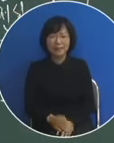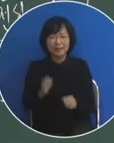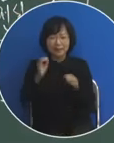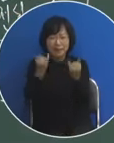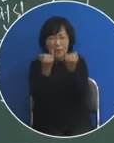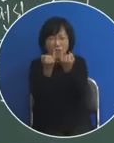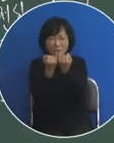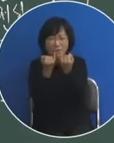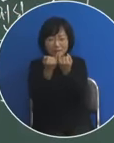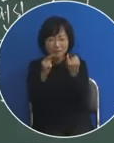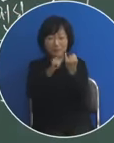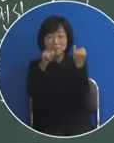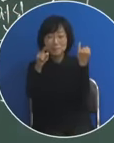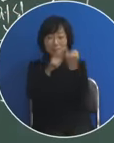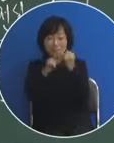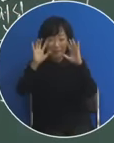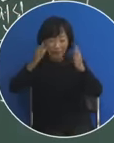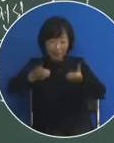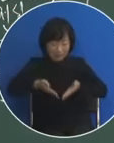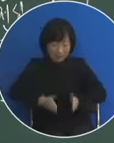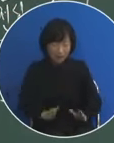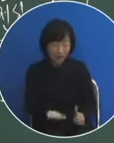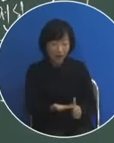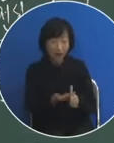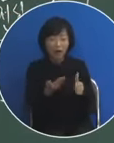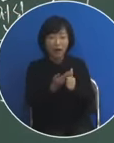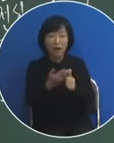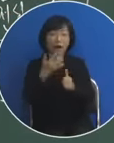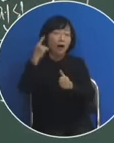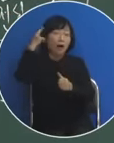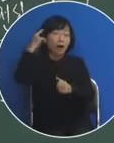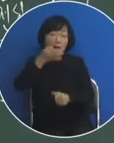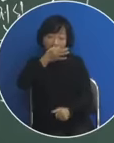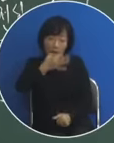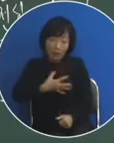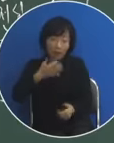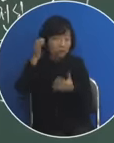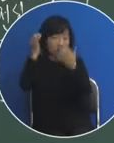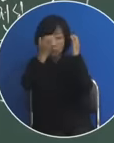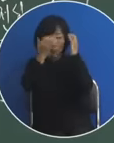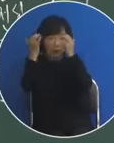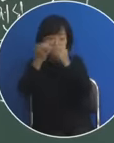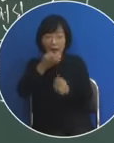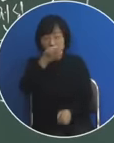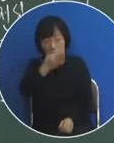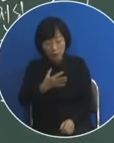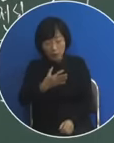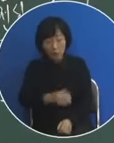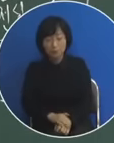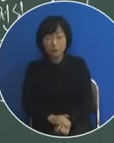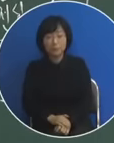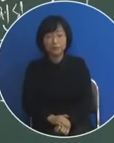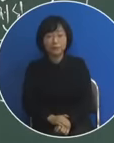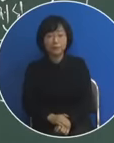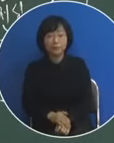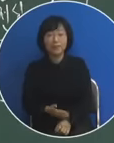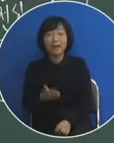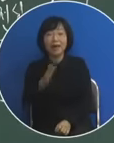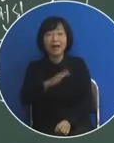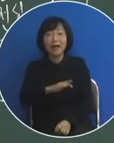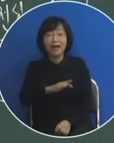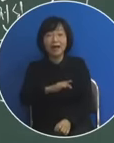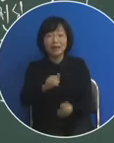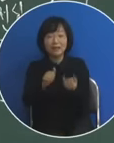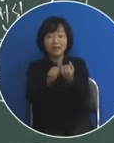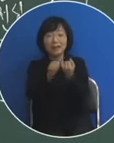없어요. And so our women just raising a few kids, they're not even in their right mind. 그런데 그 아빠들은 어떻습니까? But what about the fathers? 사실상 밖에서